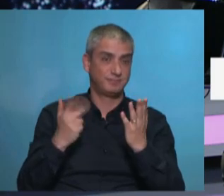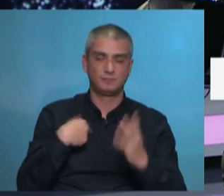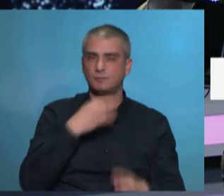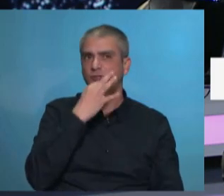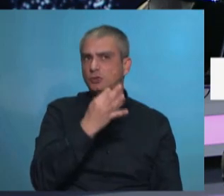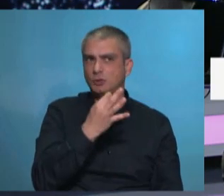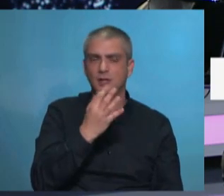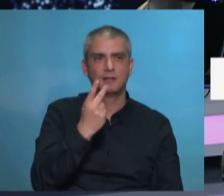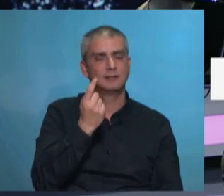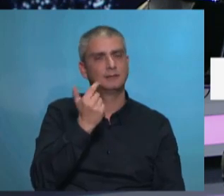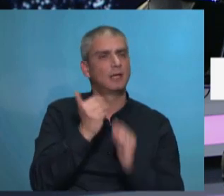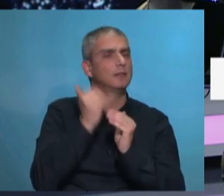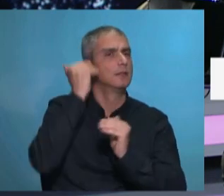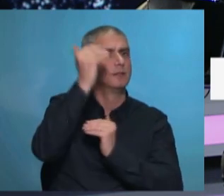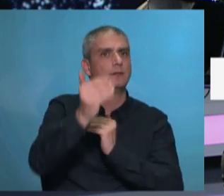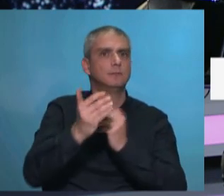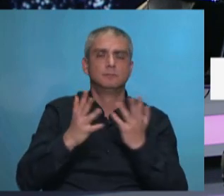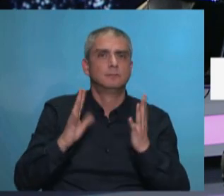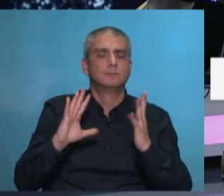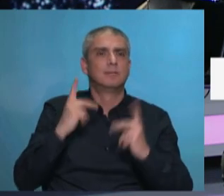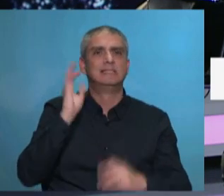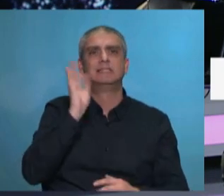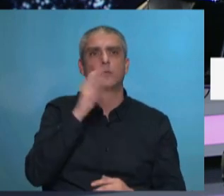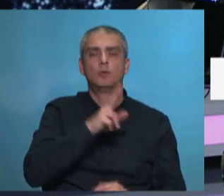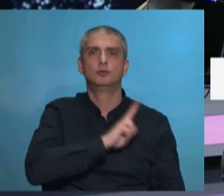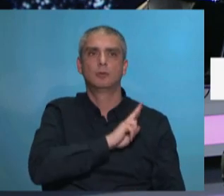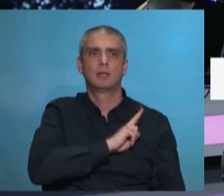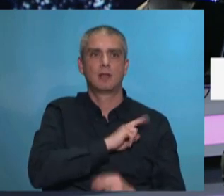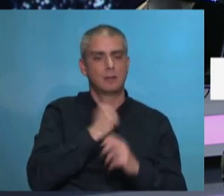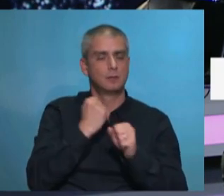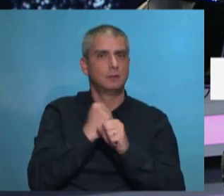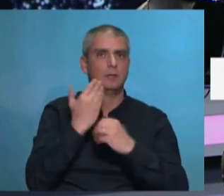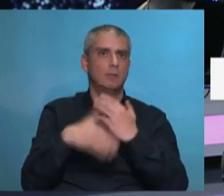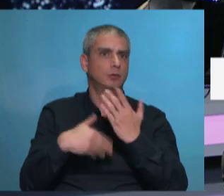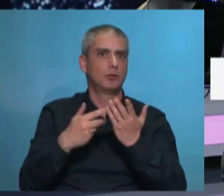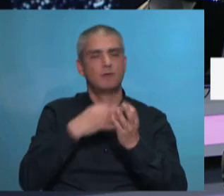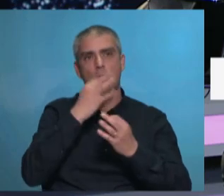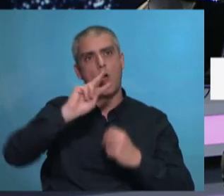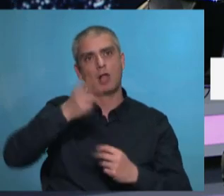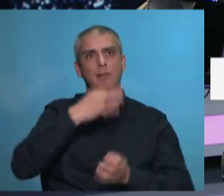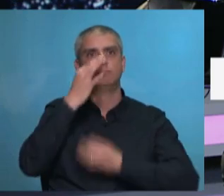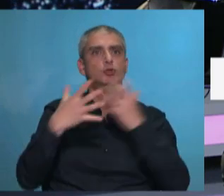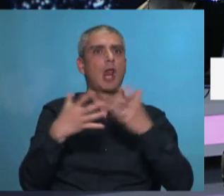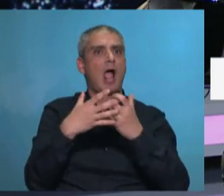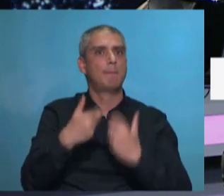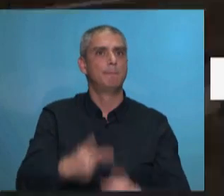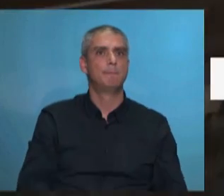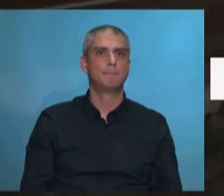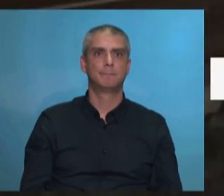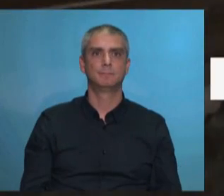צד אחד קצת יותר רחוק, מה הסיכוי שבריטניה תלך בסופו של דבר למשאל עם נוסף על העניין הזה?